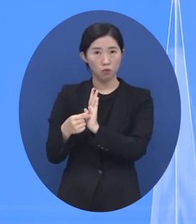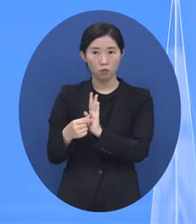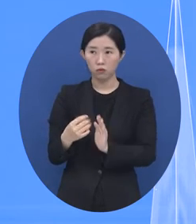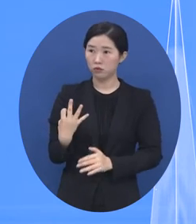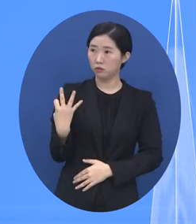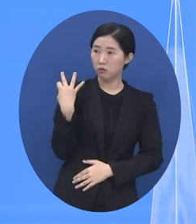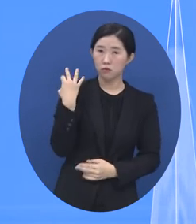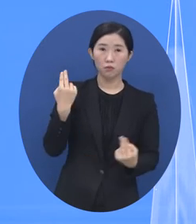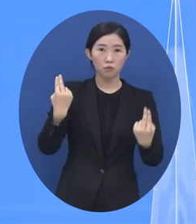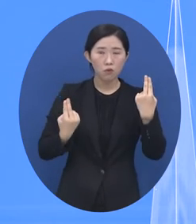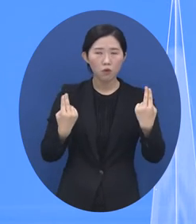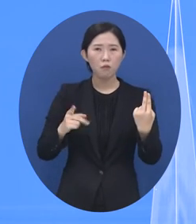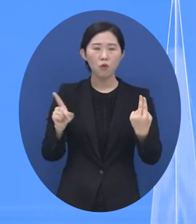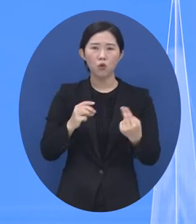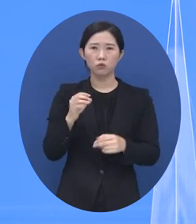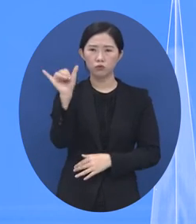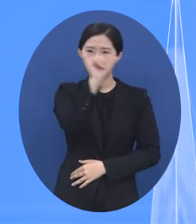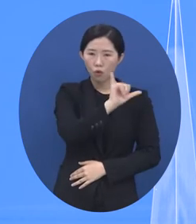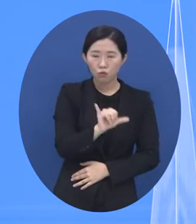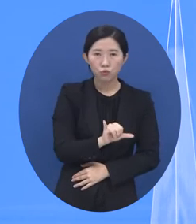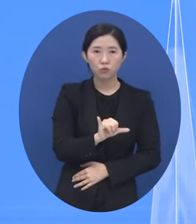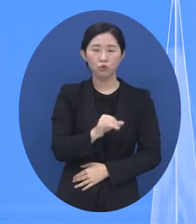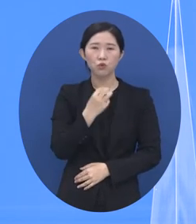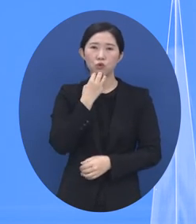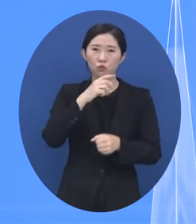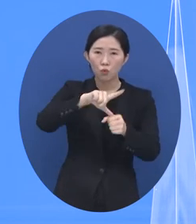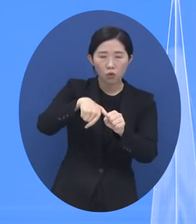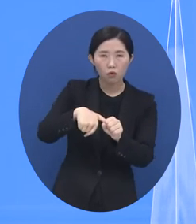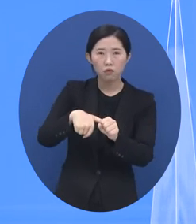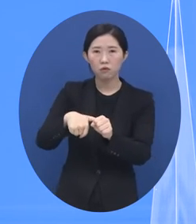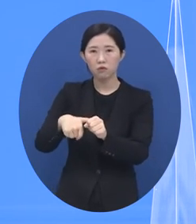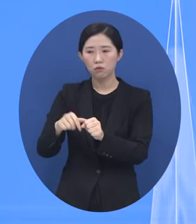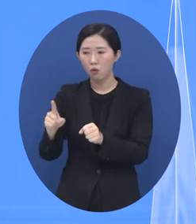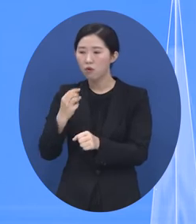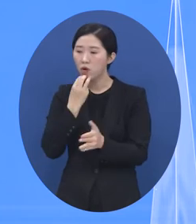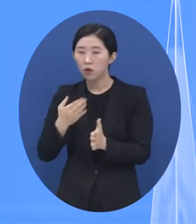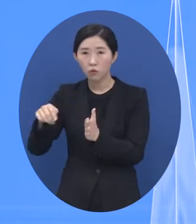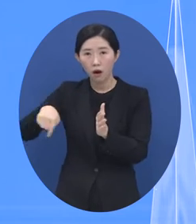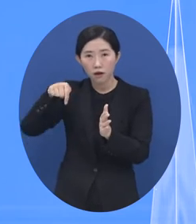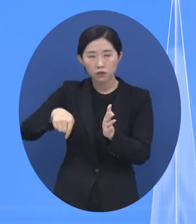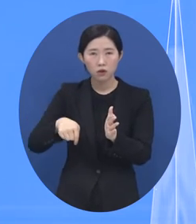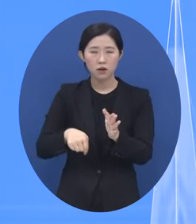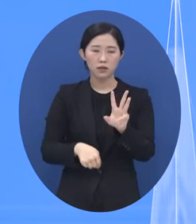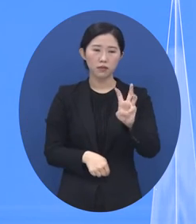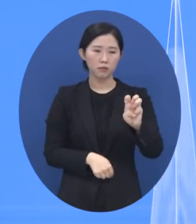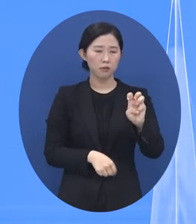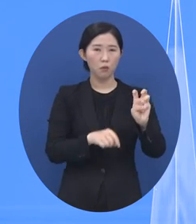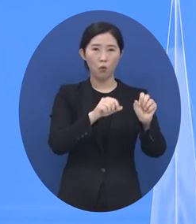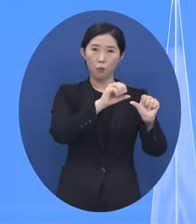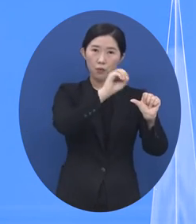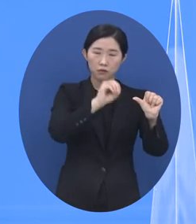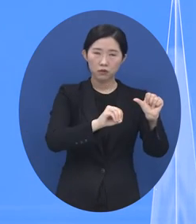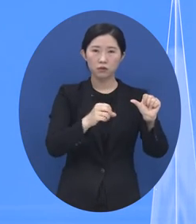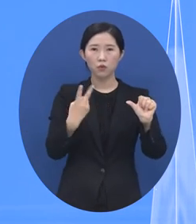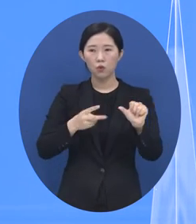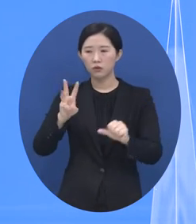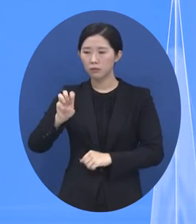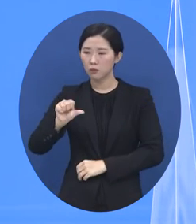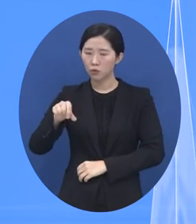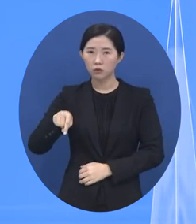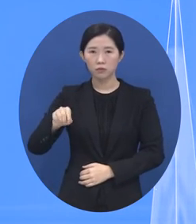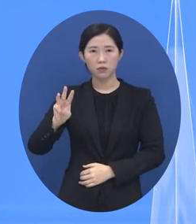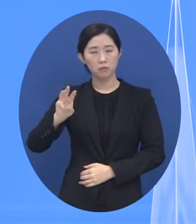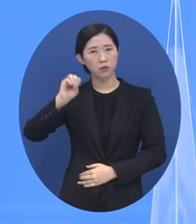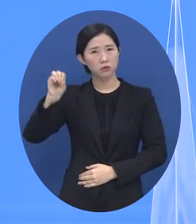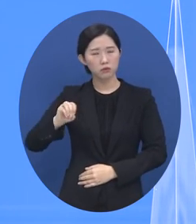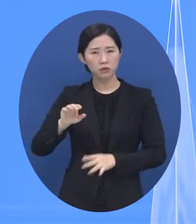대비 전국 수도권 경기도에서 각각 31.7%, 35.7%,